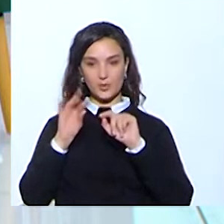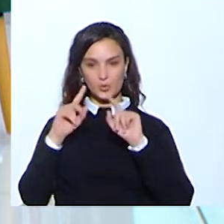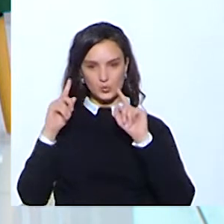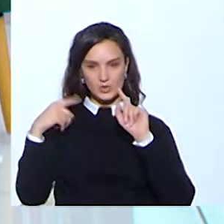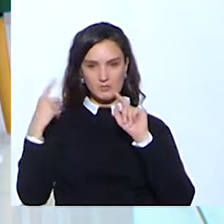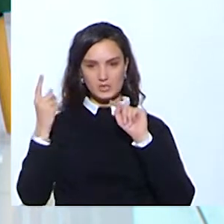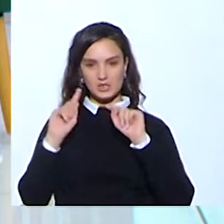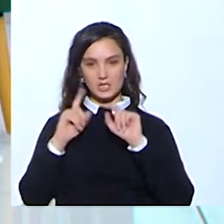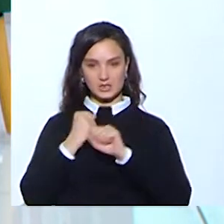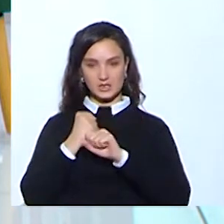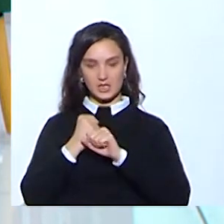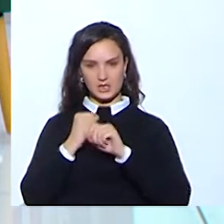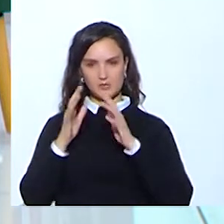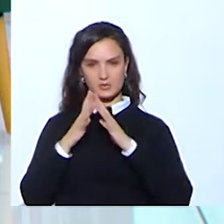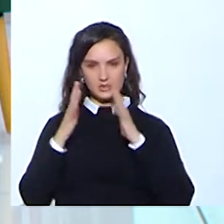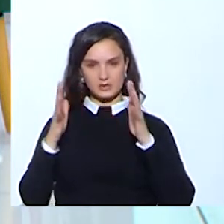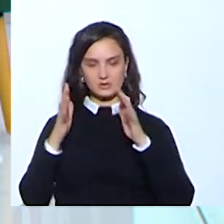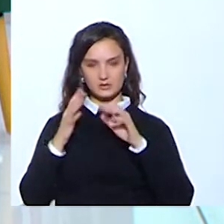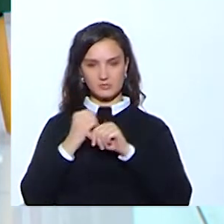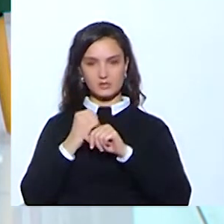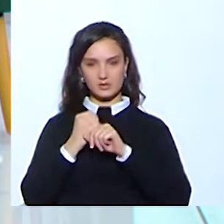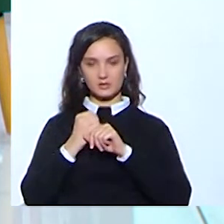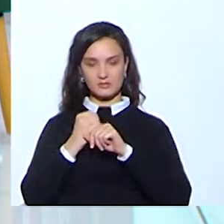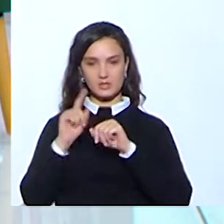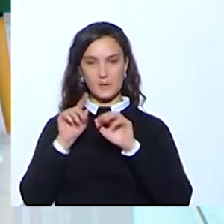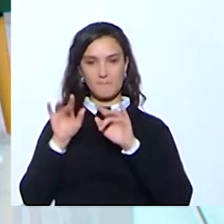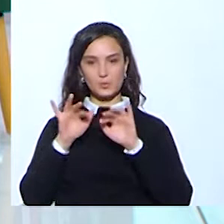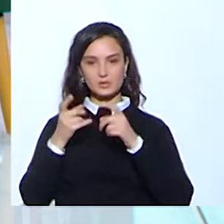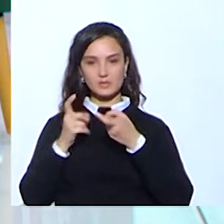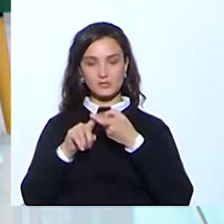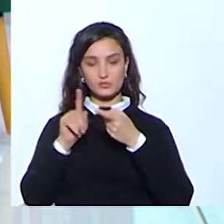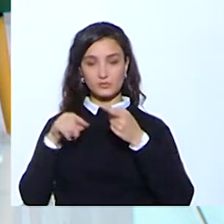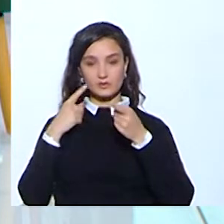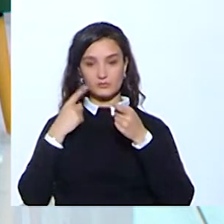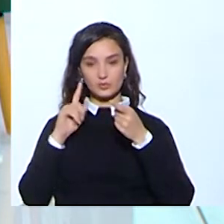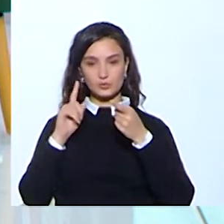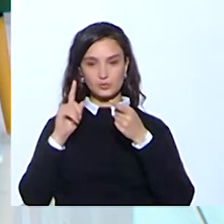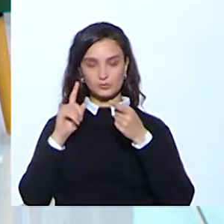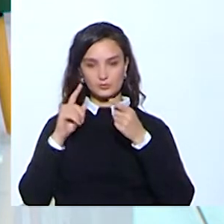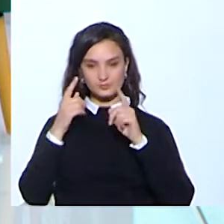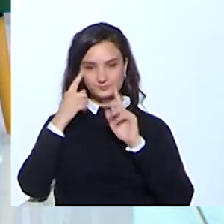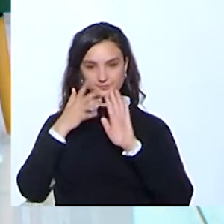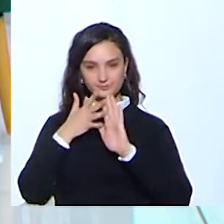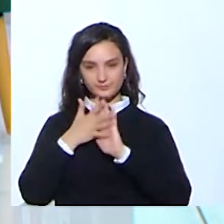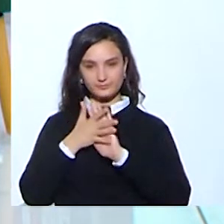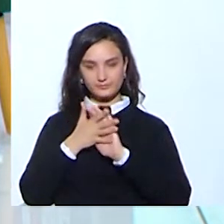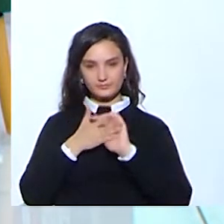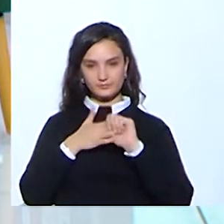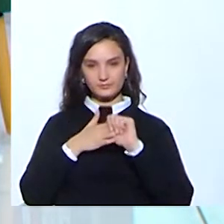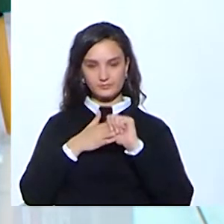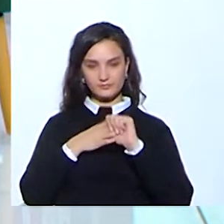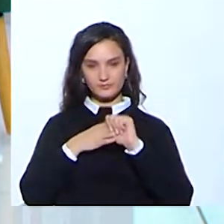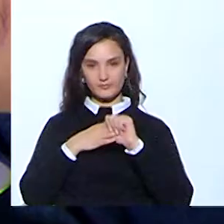უზარმაზარ სამსახურს გვიწევს. რა ფუნქციები არის დაკავშირებული? თქვენ ბზანეთ რომ შუქს ატარებს ის. ამას